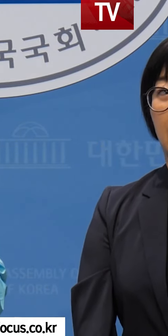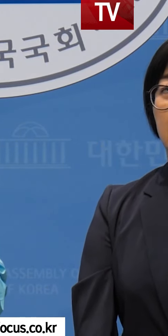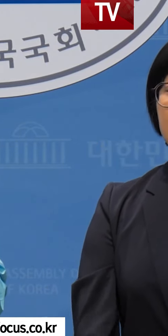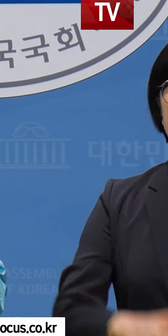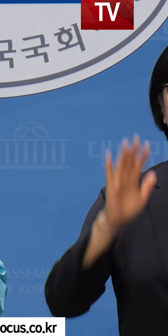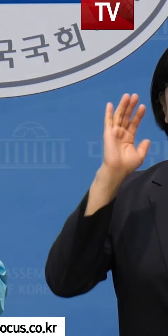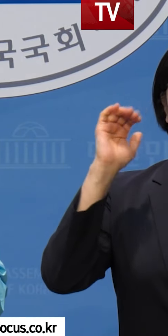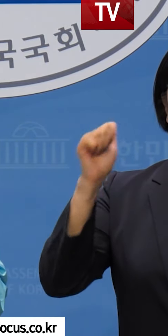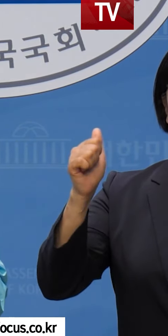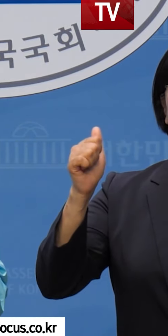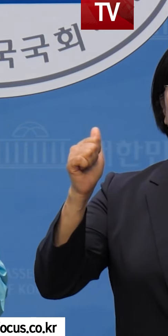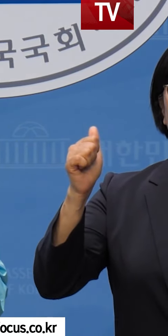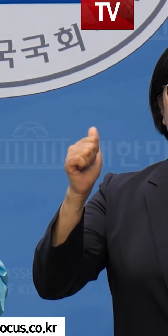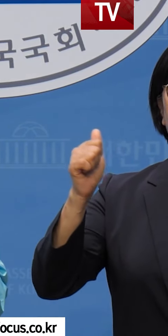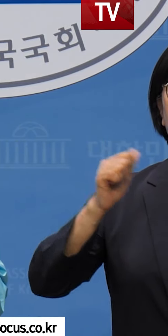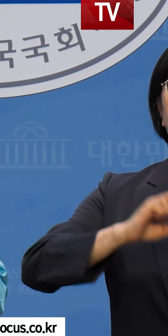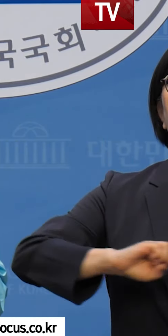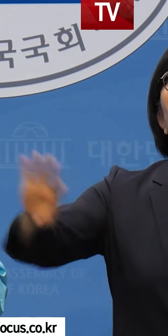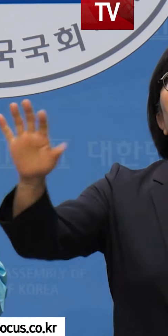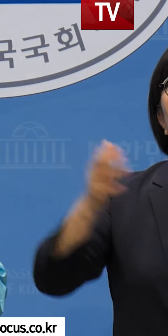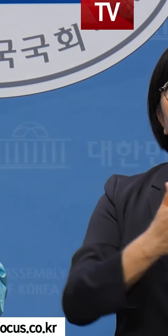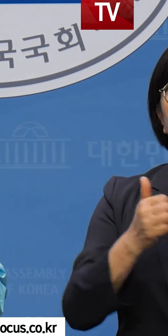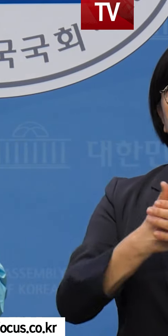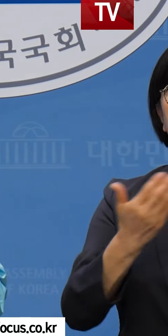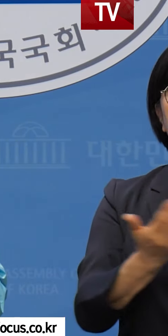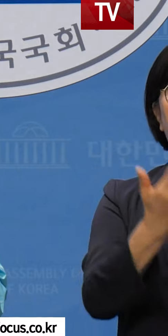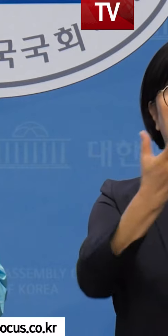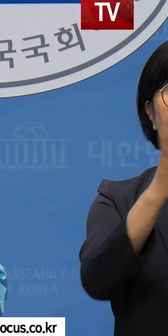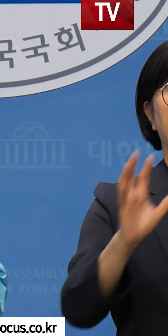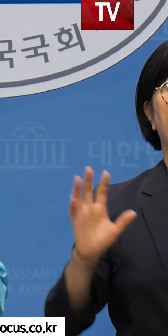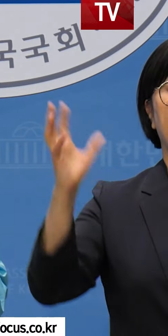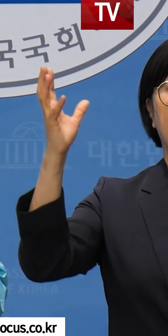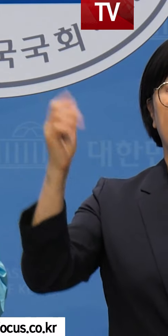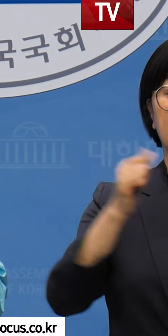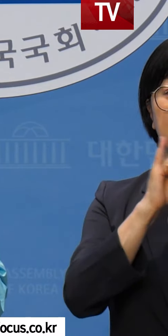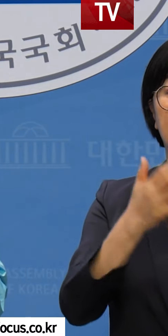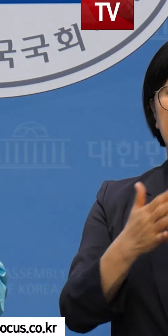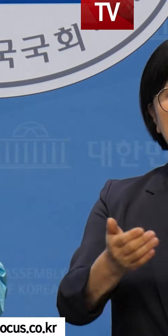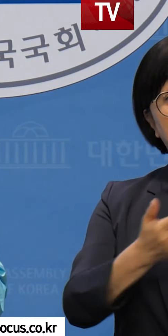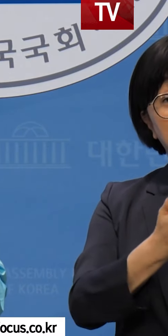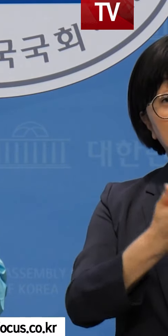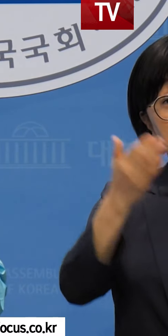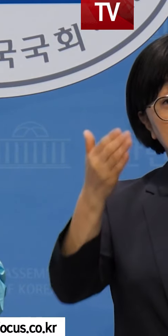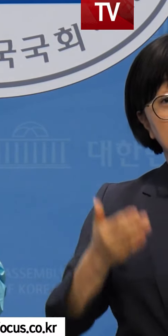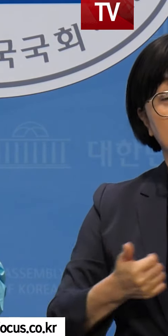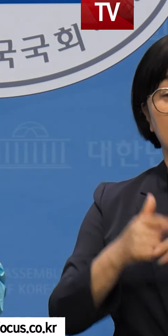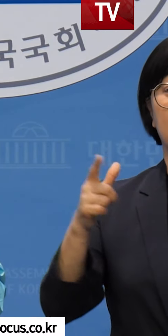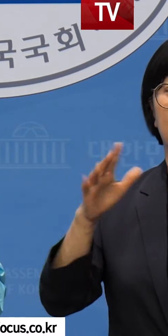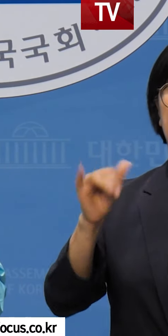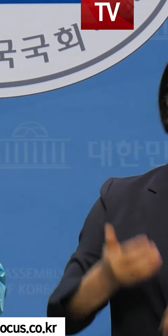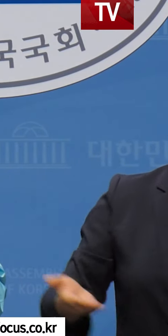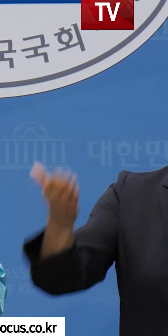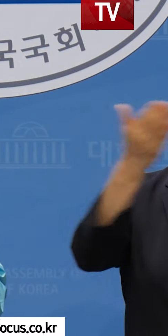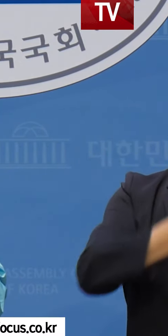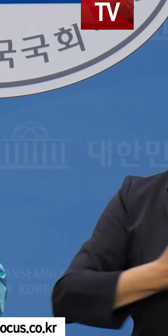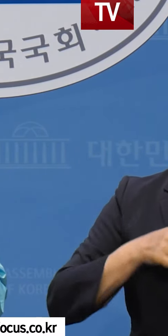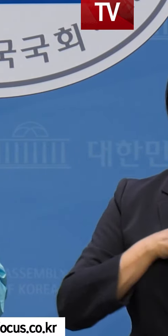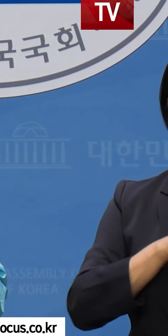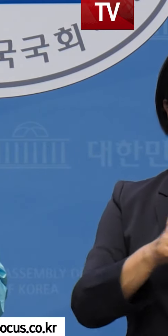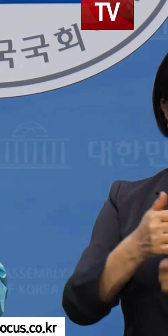차라리 대통령을 방뇨하고 싶다는 진보당의 현수막에 박수치고 성원해 주시던 주민 여러분들의